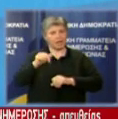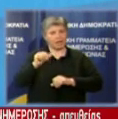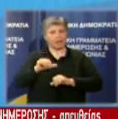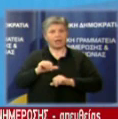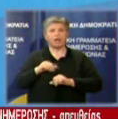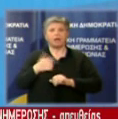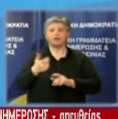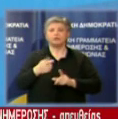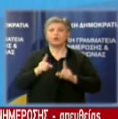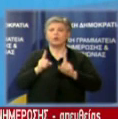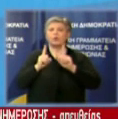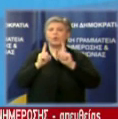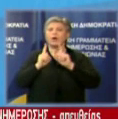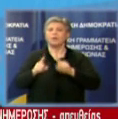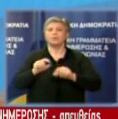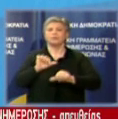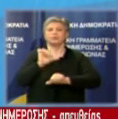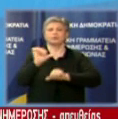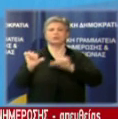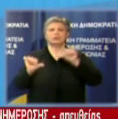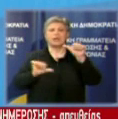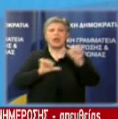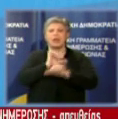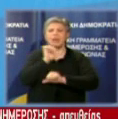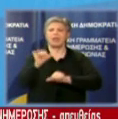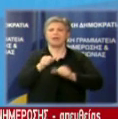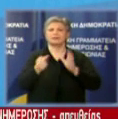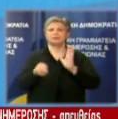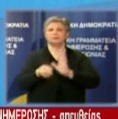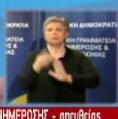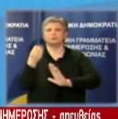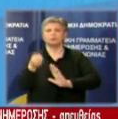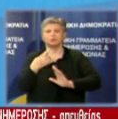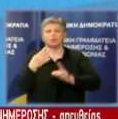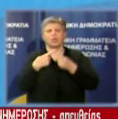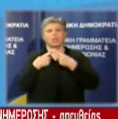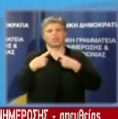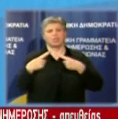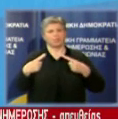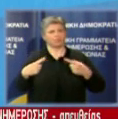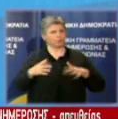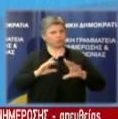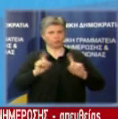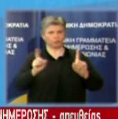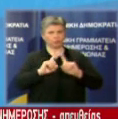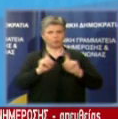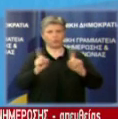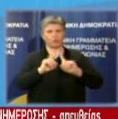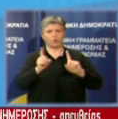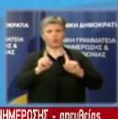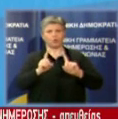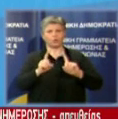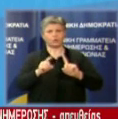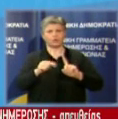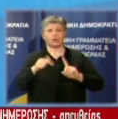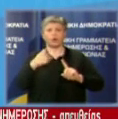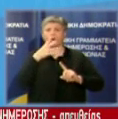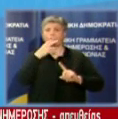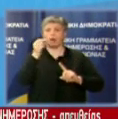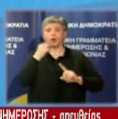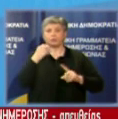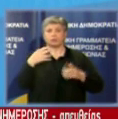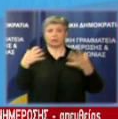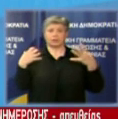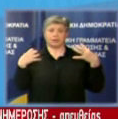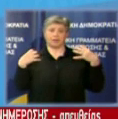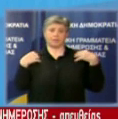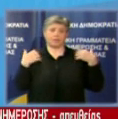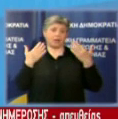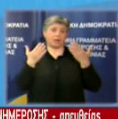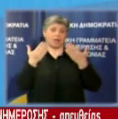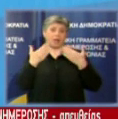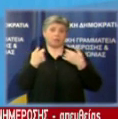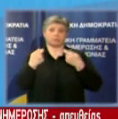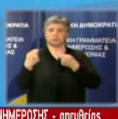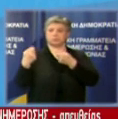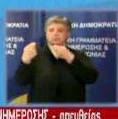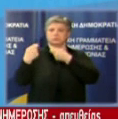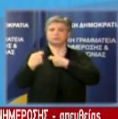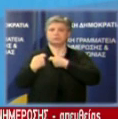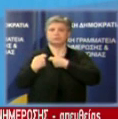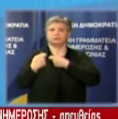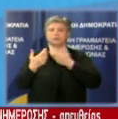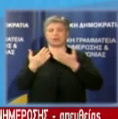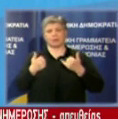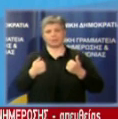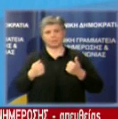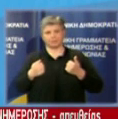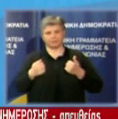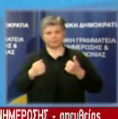στην μέχρι στιγμή στάση ή θα διατύπωνε κάτι διαφορετικό, δεν έχει τέτοια εξουσιοδότηση. Ωστόσο,